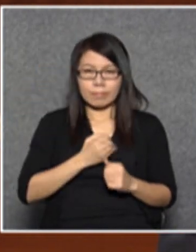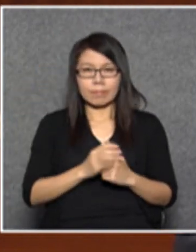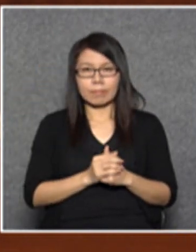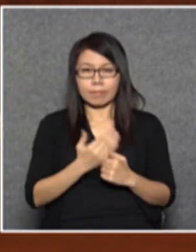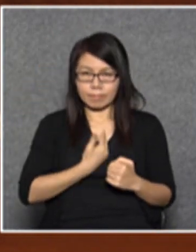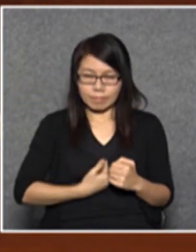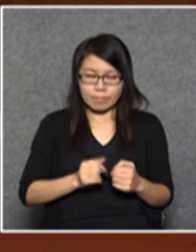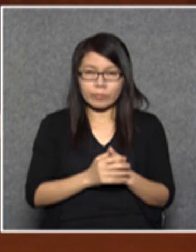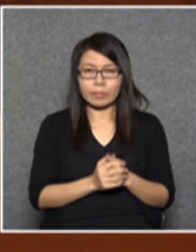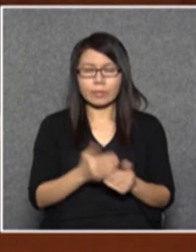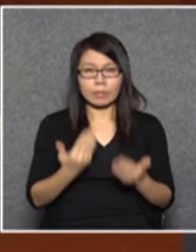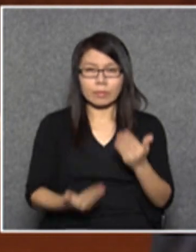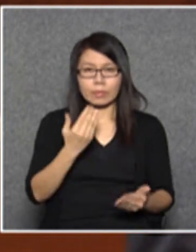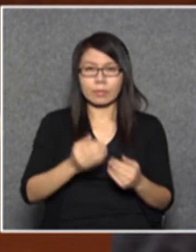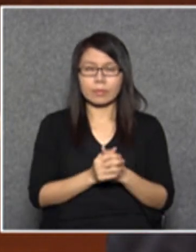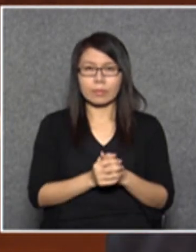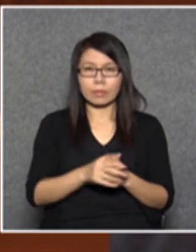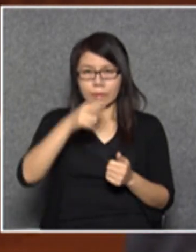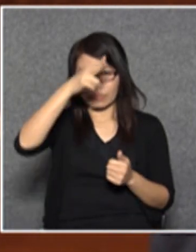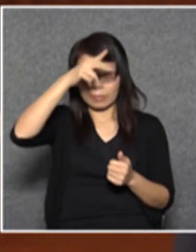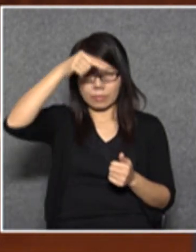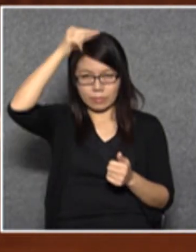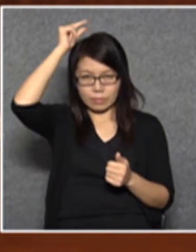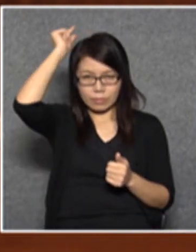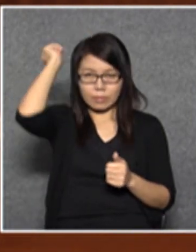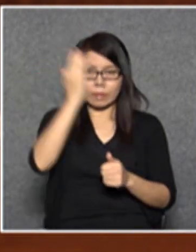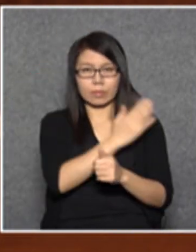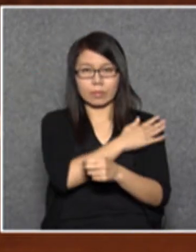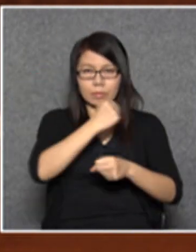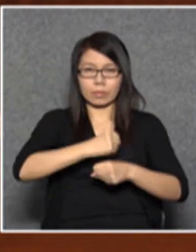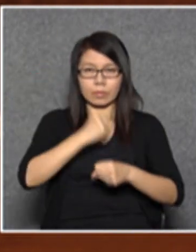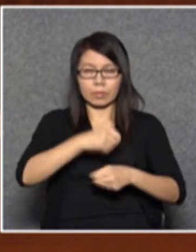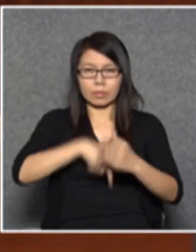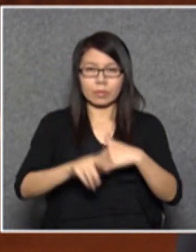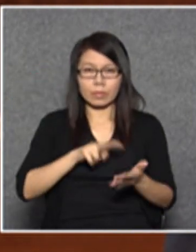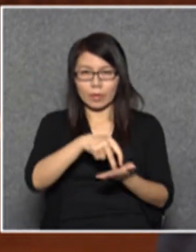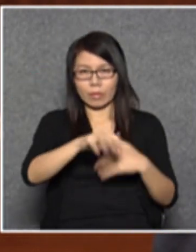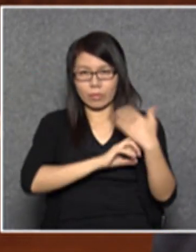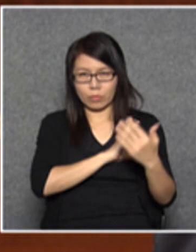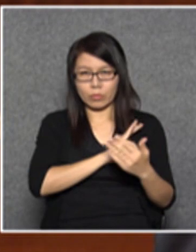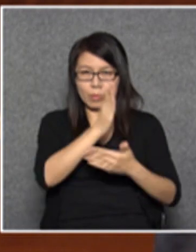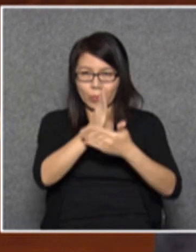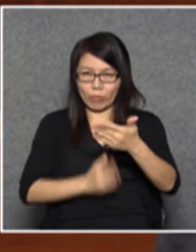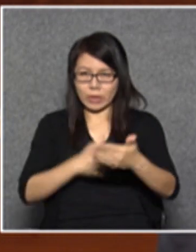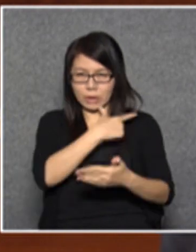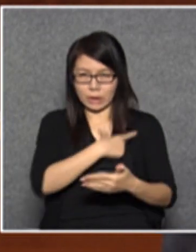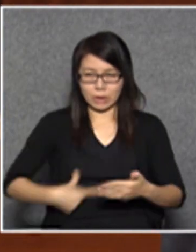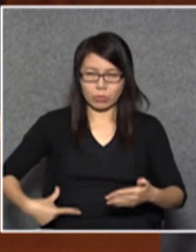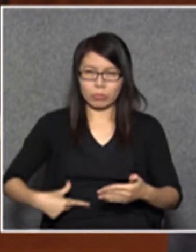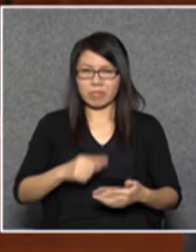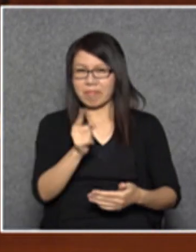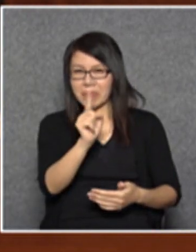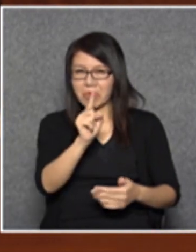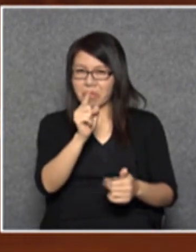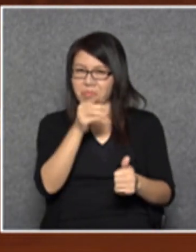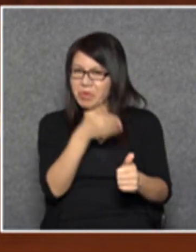是在董生任內，立法會的部分的立法會議員如何看待他